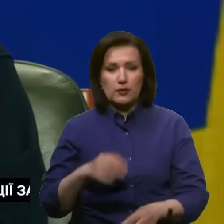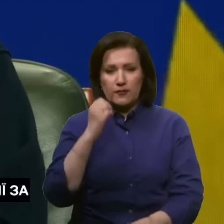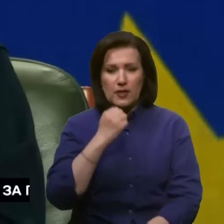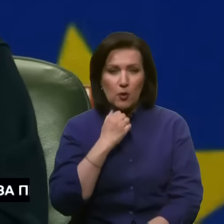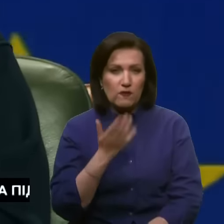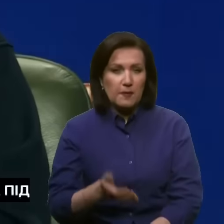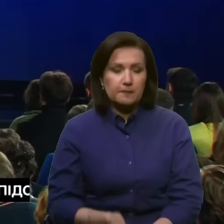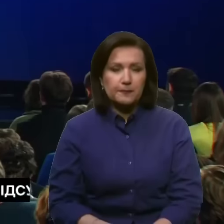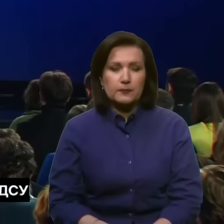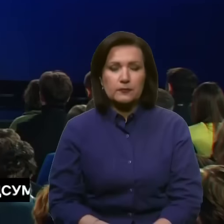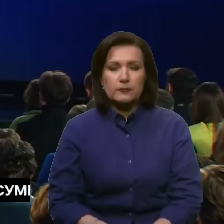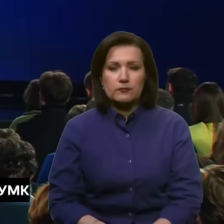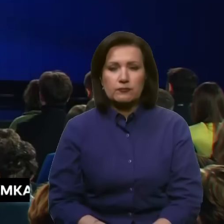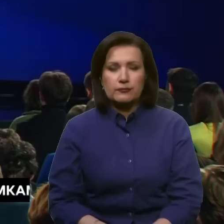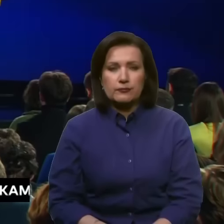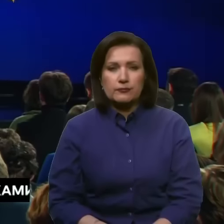дякую вам.